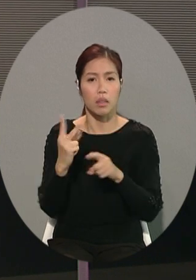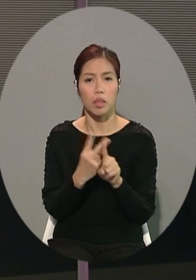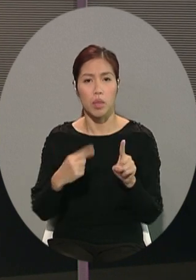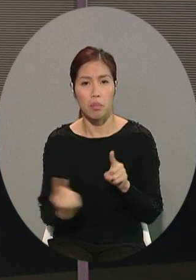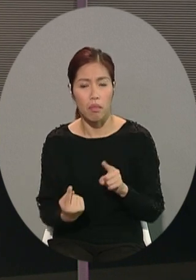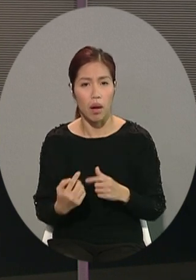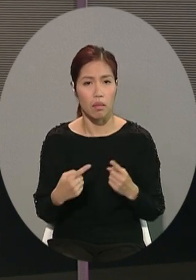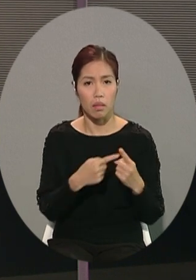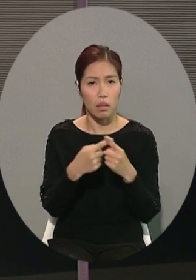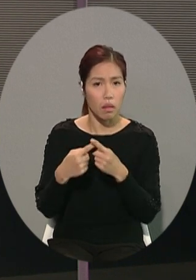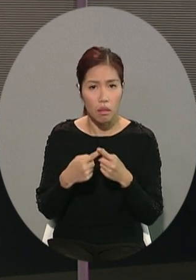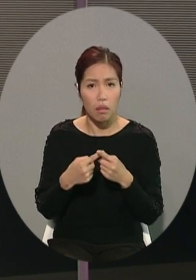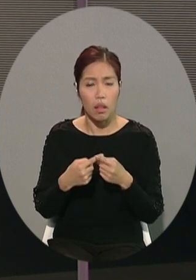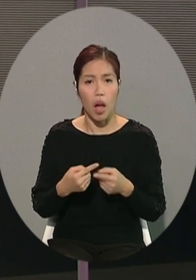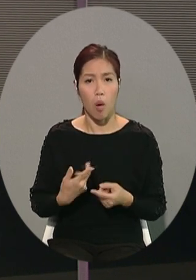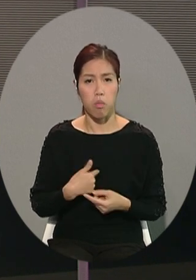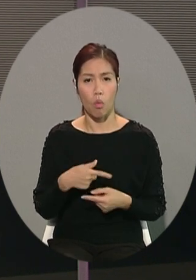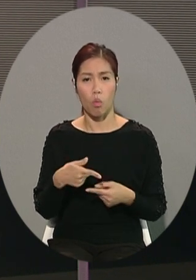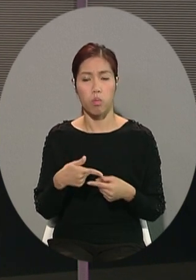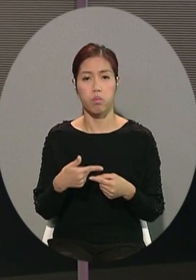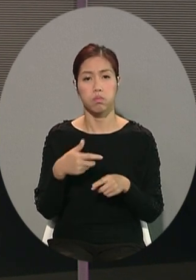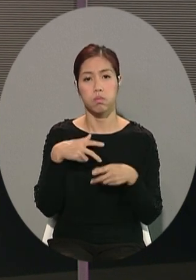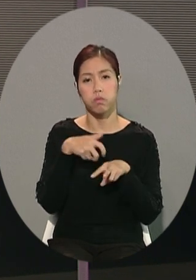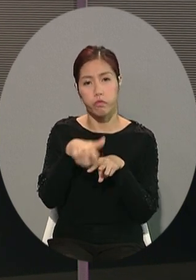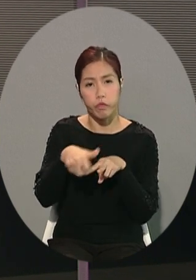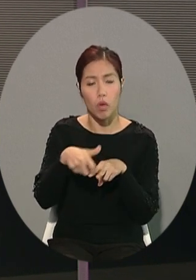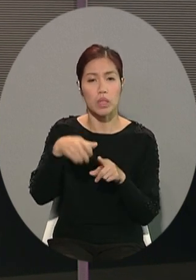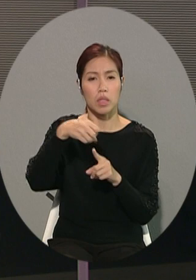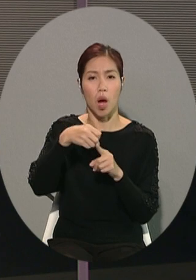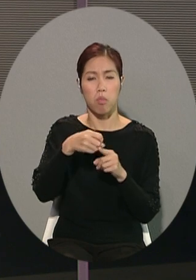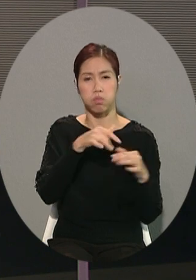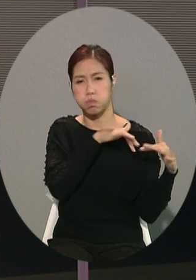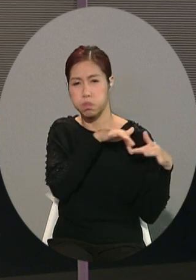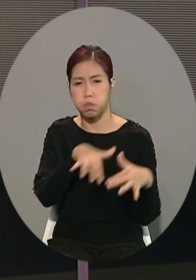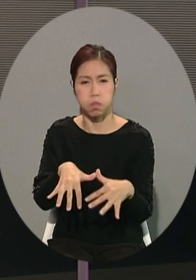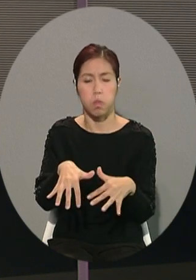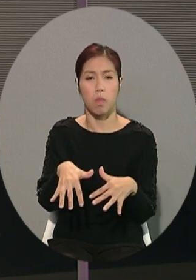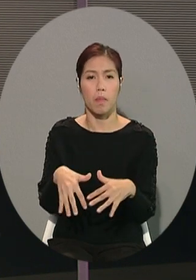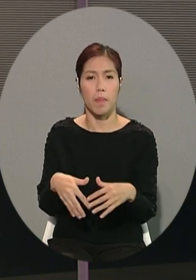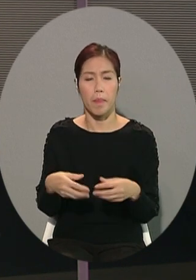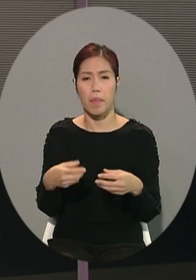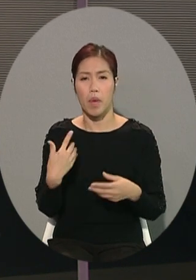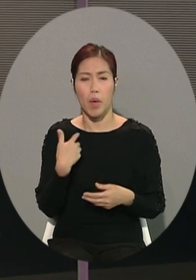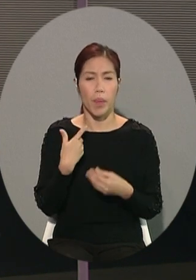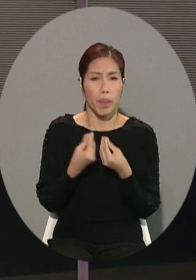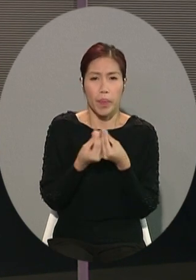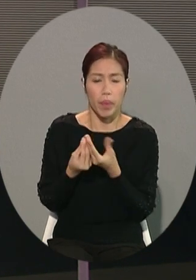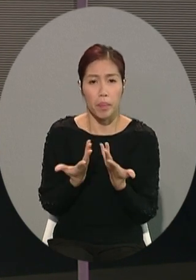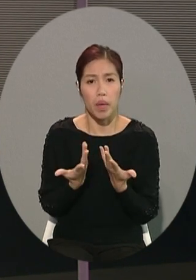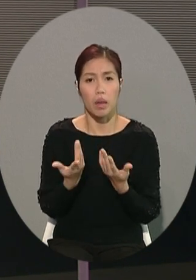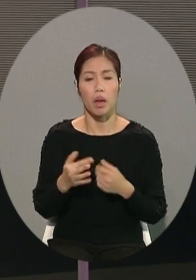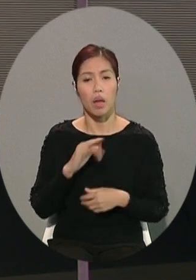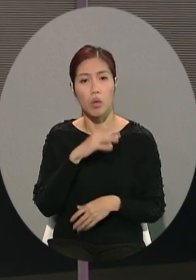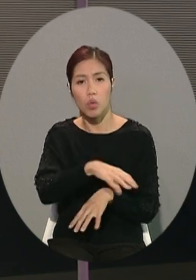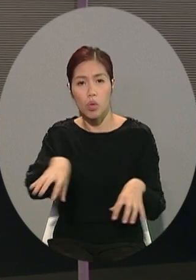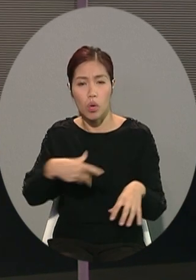口。這12萬人口逼爆火車站，現在在火車站那裡都是很塞的了。現在你作為一個區議員不去